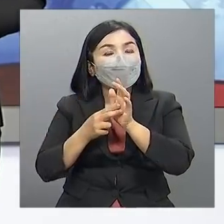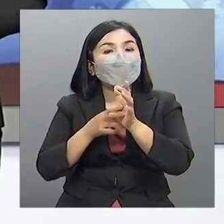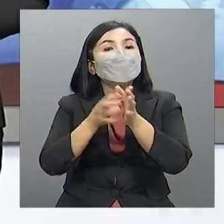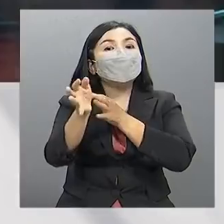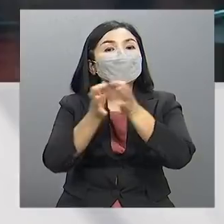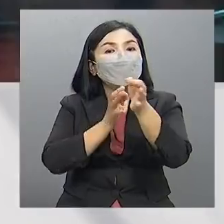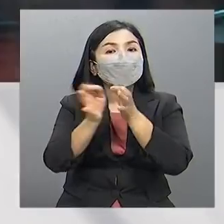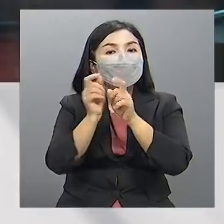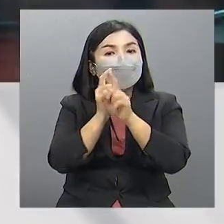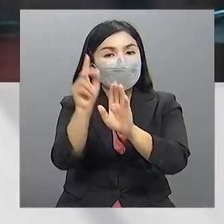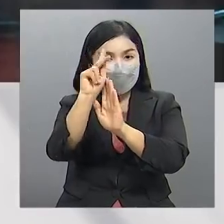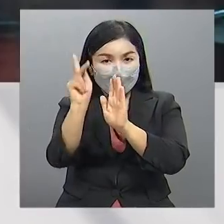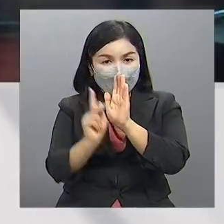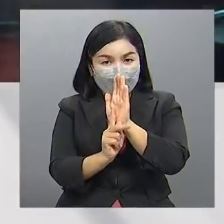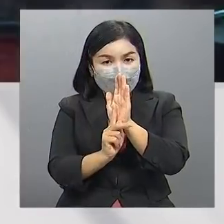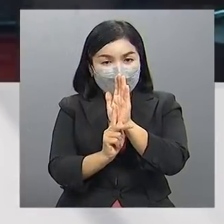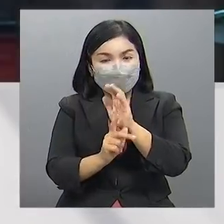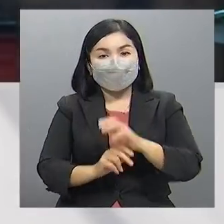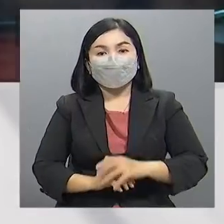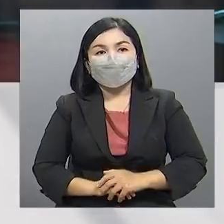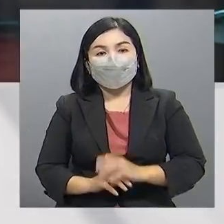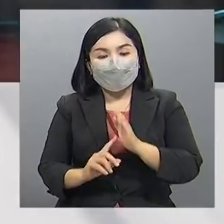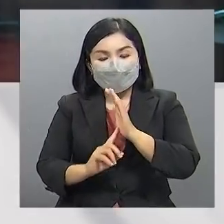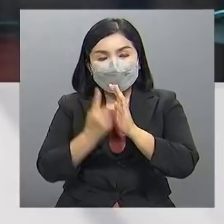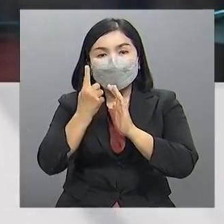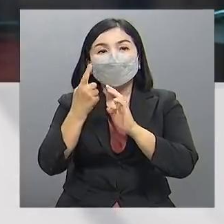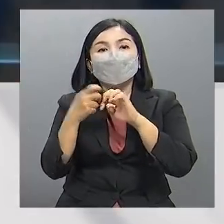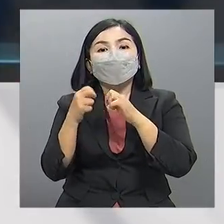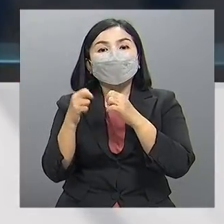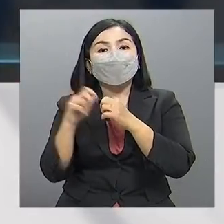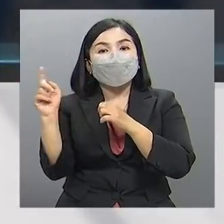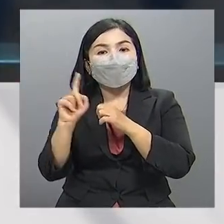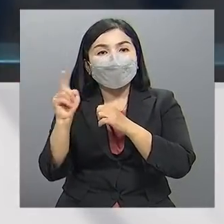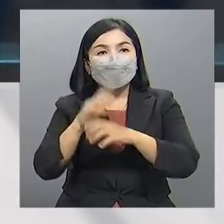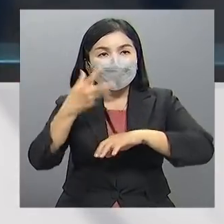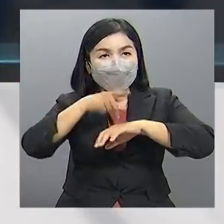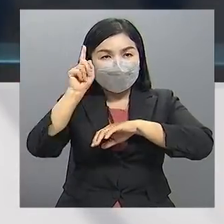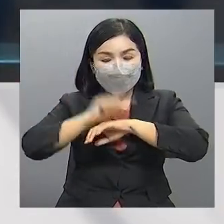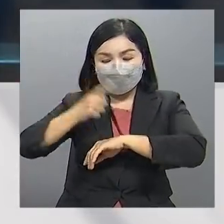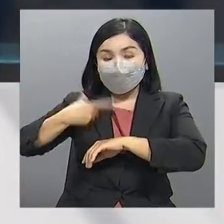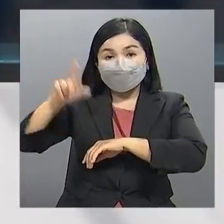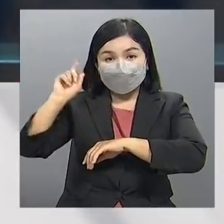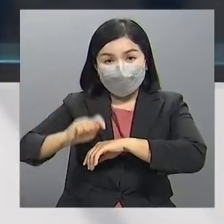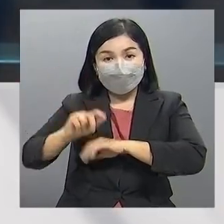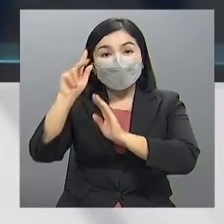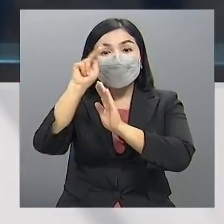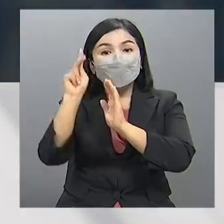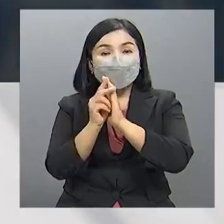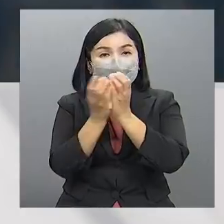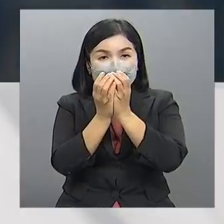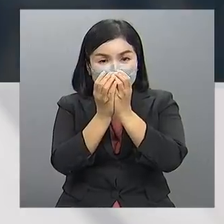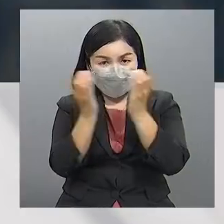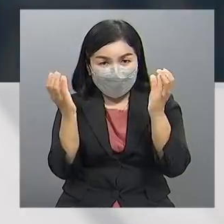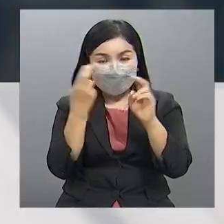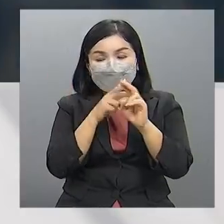ายค่ะเริ่มกันที่ปัญหาของประธานศาลรัฐธรรมนูญวรวิทย์กังสสิเทียมมีข้อก